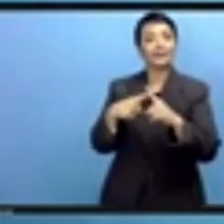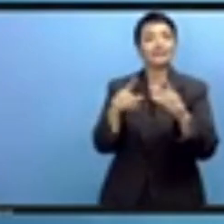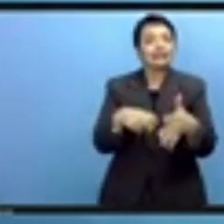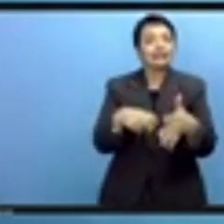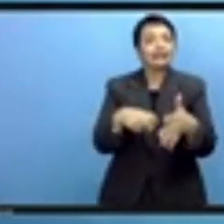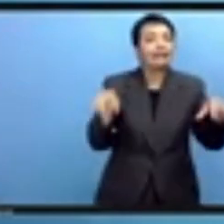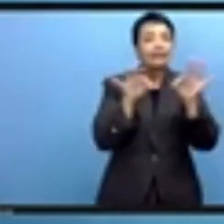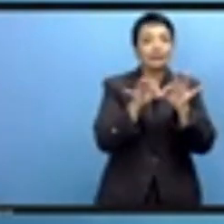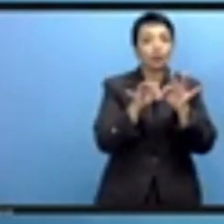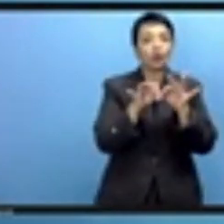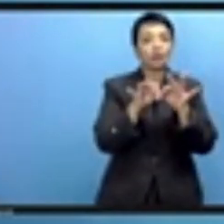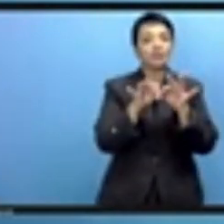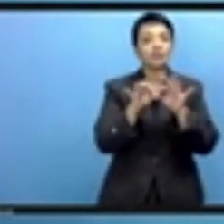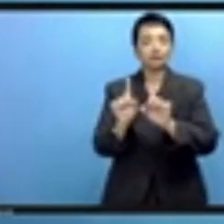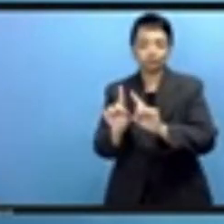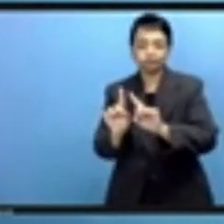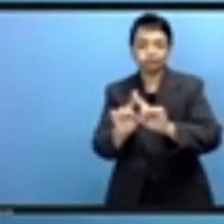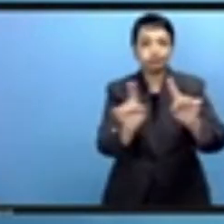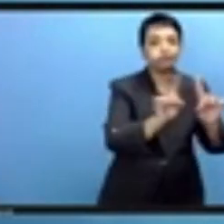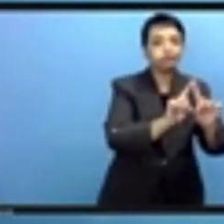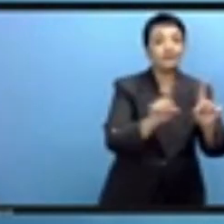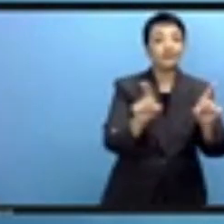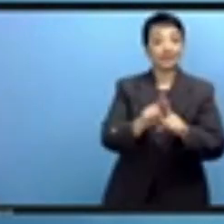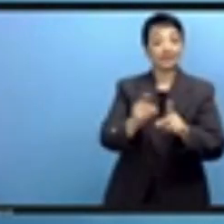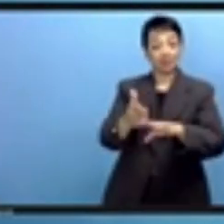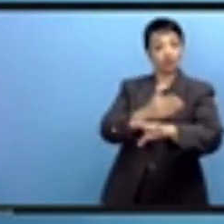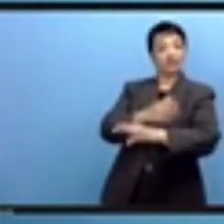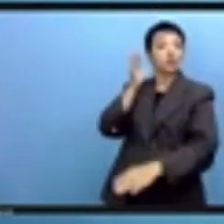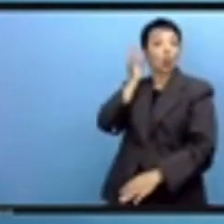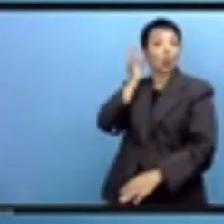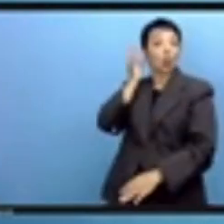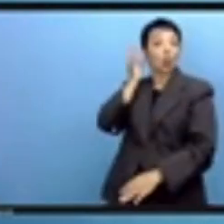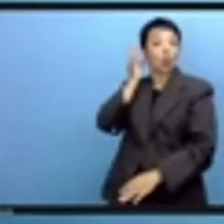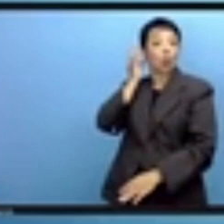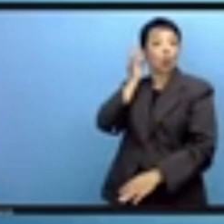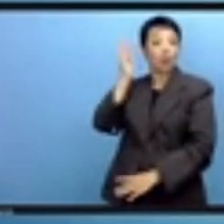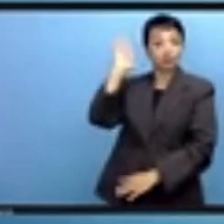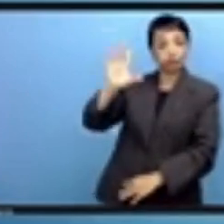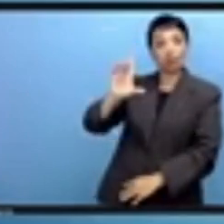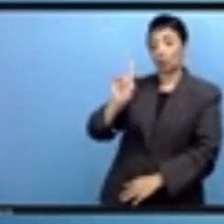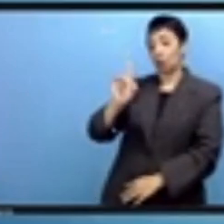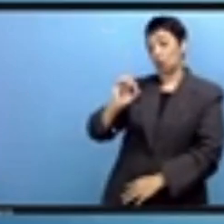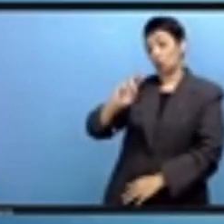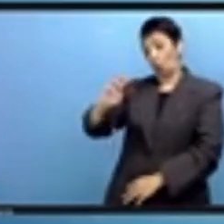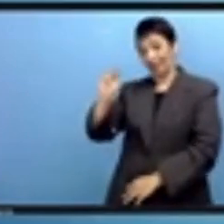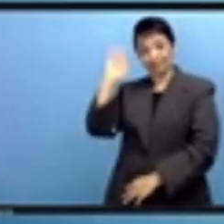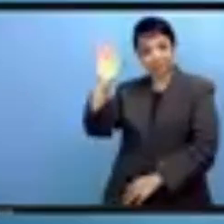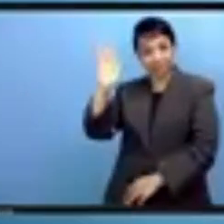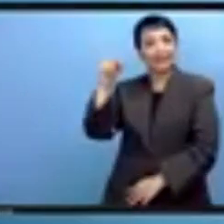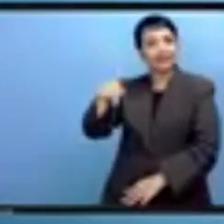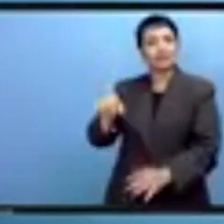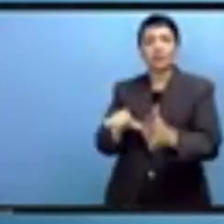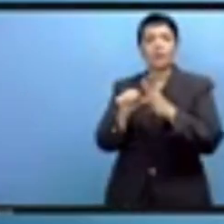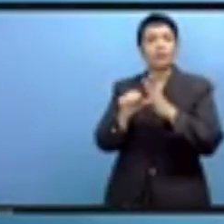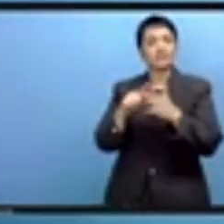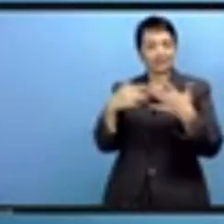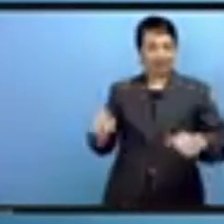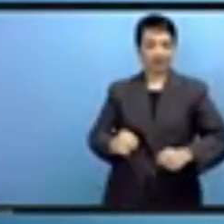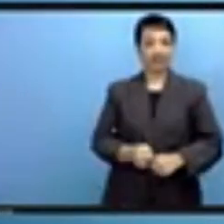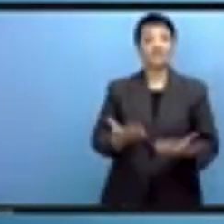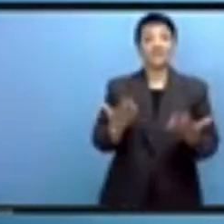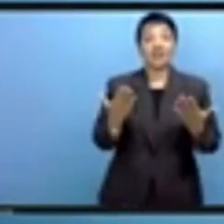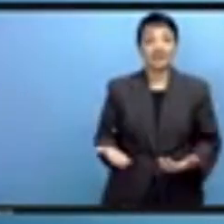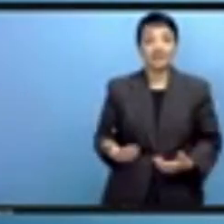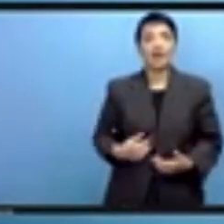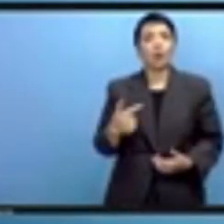们需要关注于这个人权和其他的一些与人相关的一些这个方面。刚